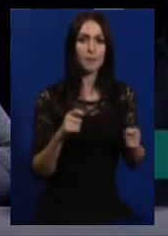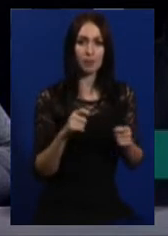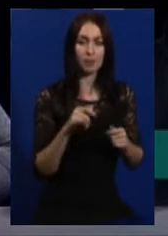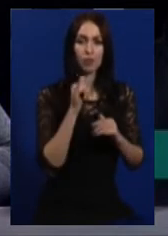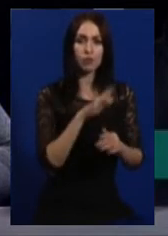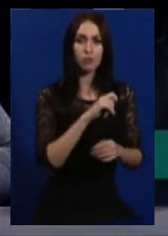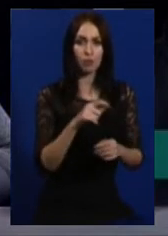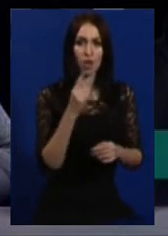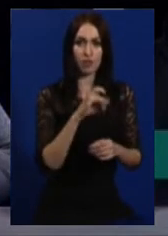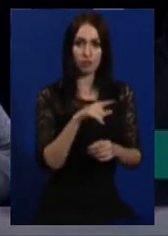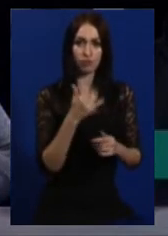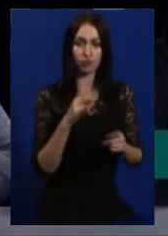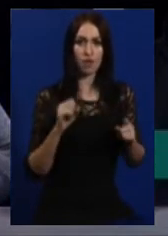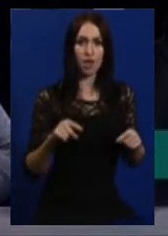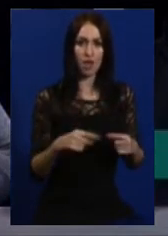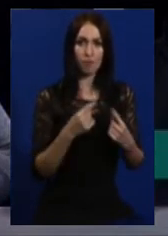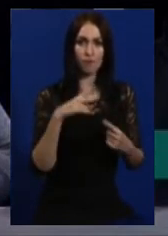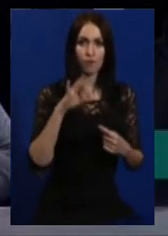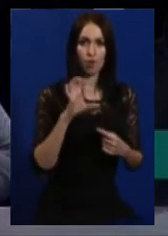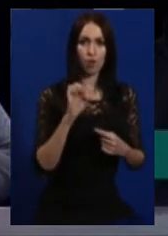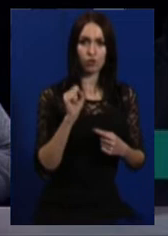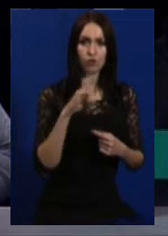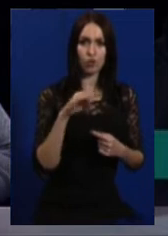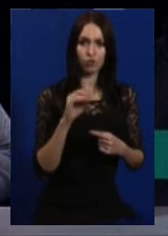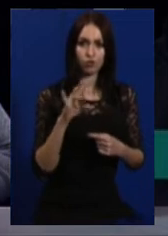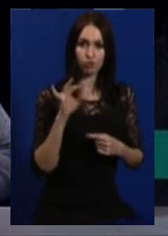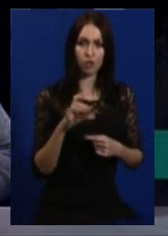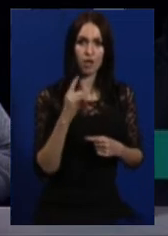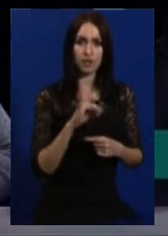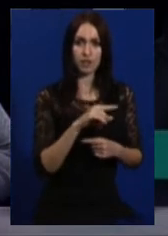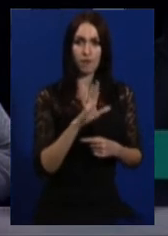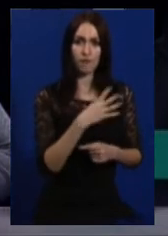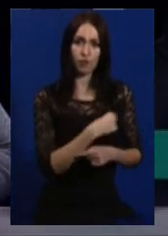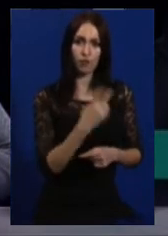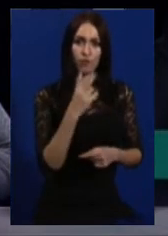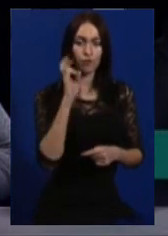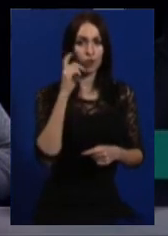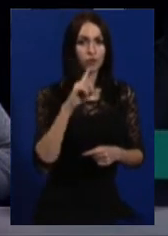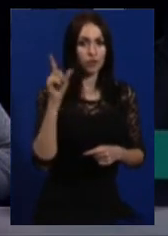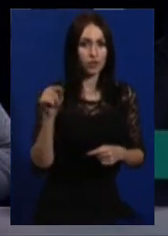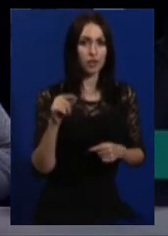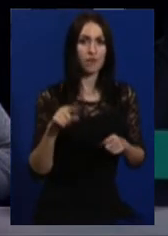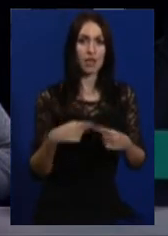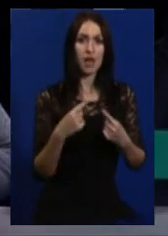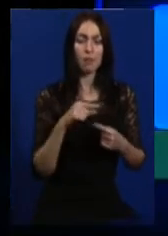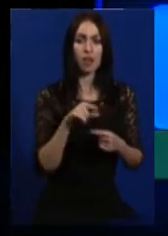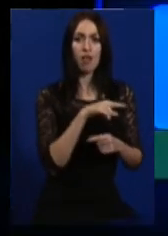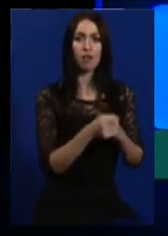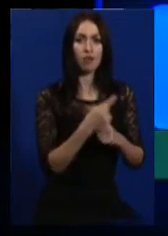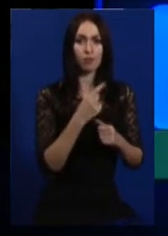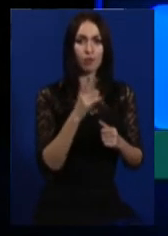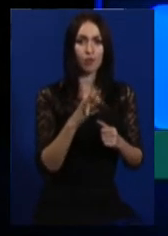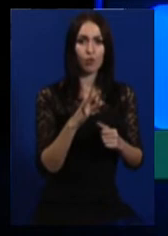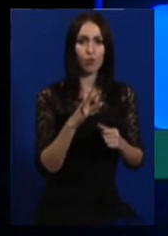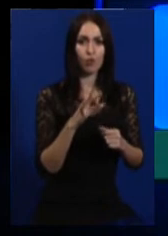них сейчас на реабилитацию в лос-анджелесе один из них во львове двое в киеве и они оказались разбросанными по